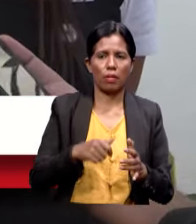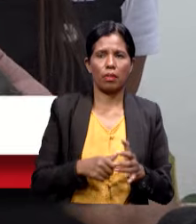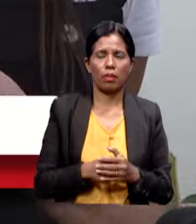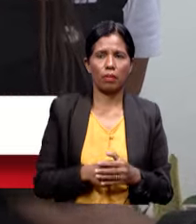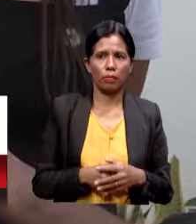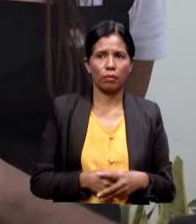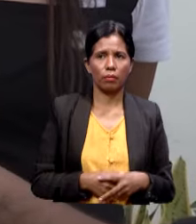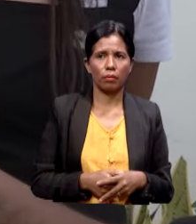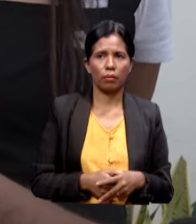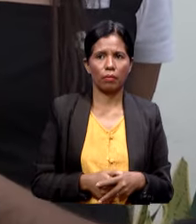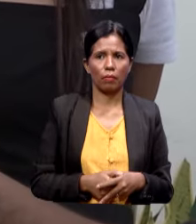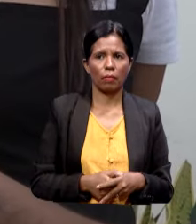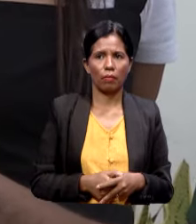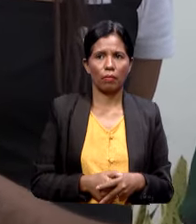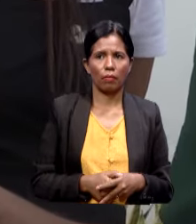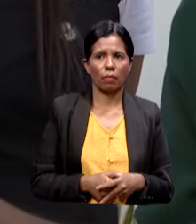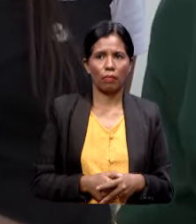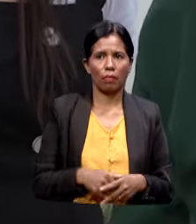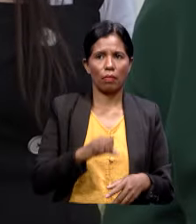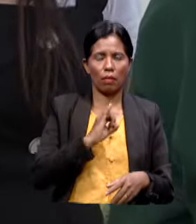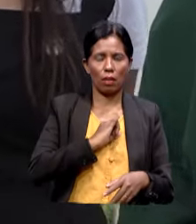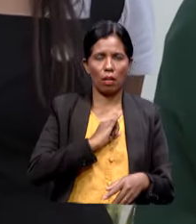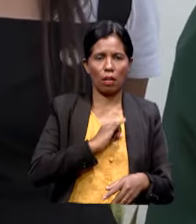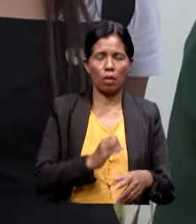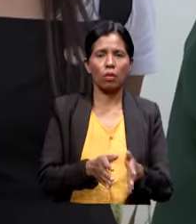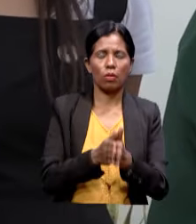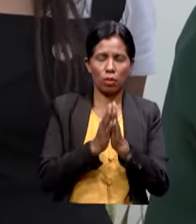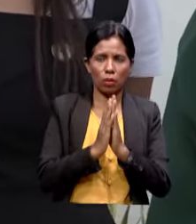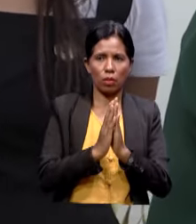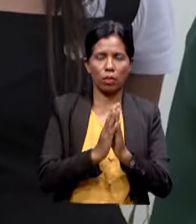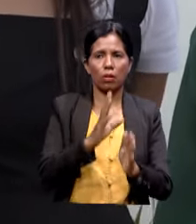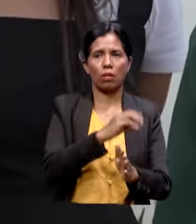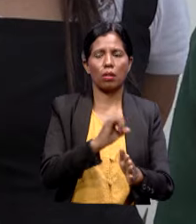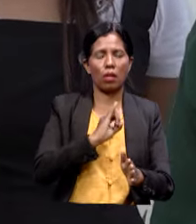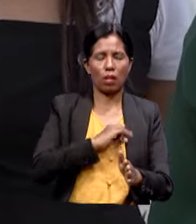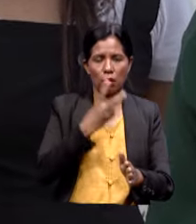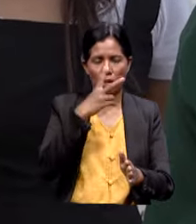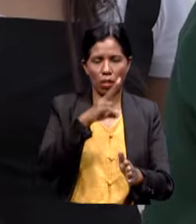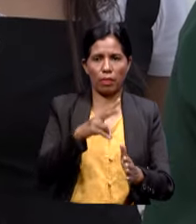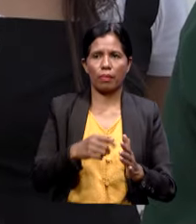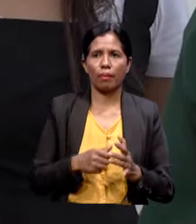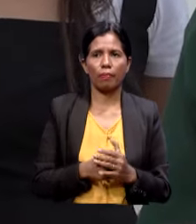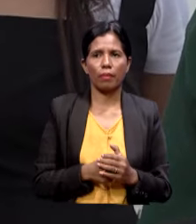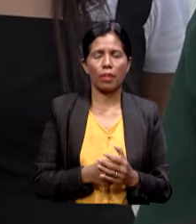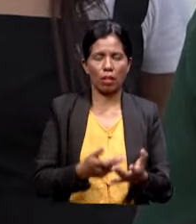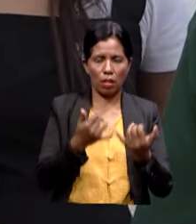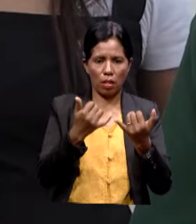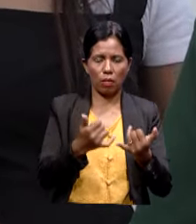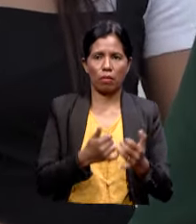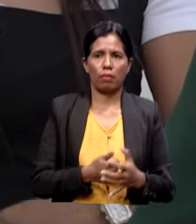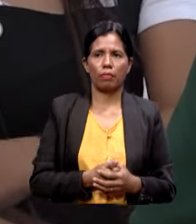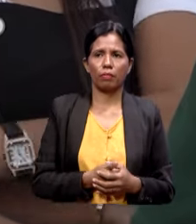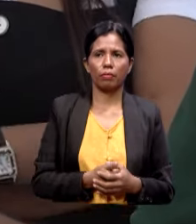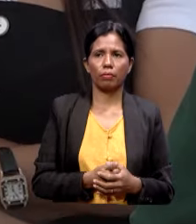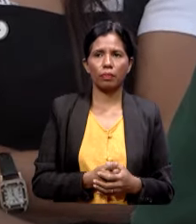merete antau hau langsung ba ia kronologi ne be ma acontecimento kata agora rau ne